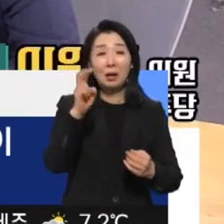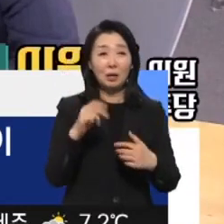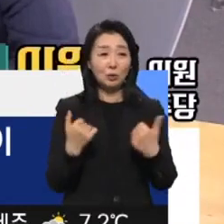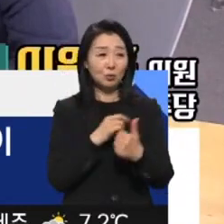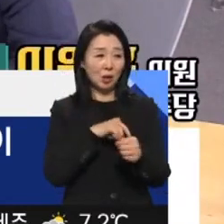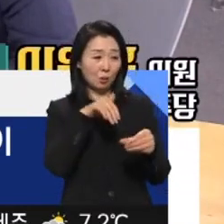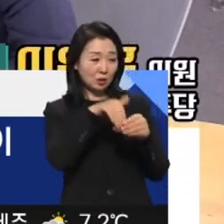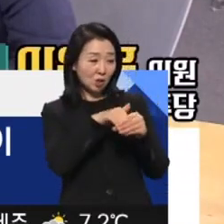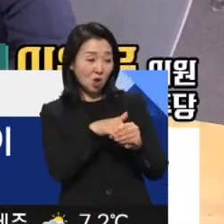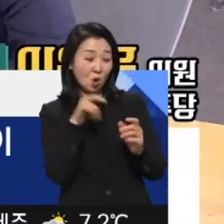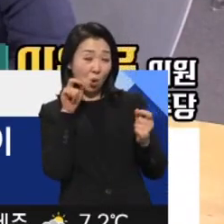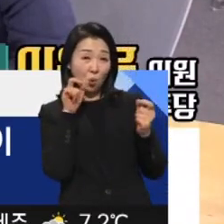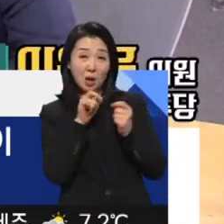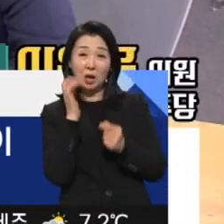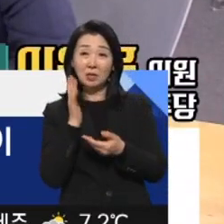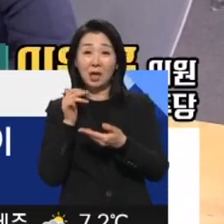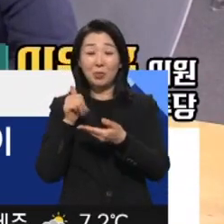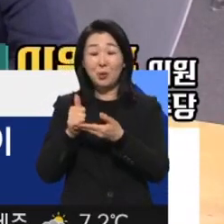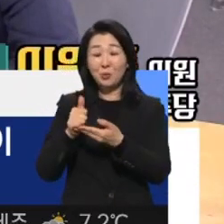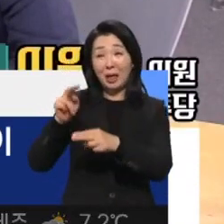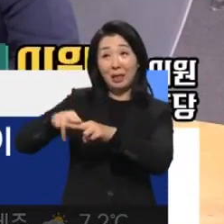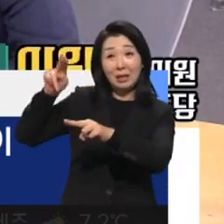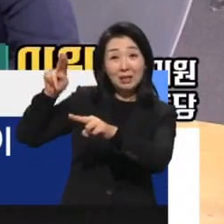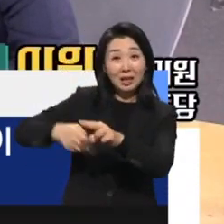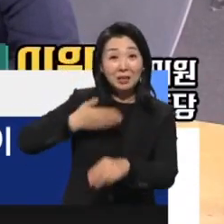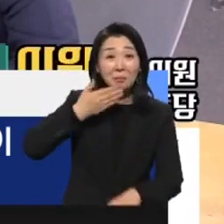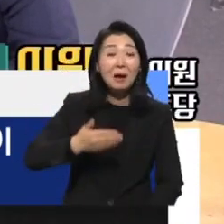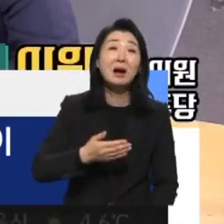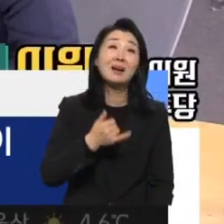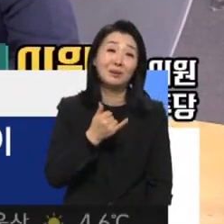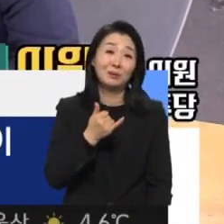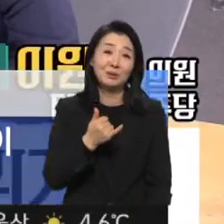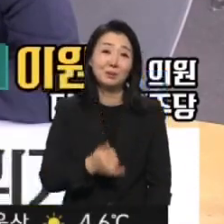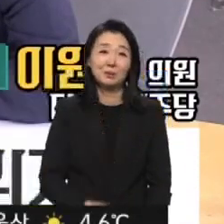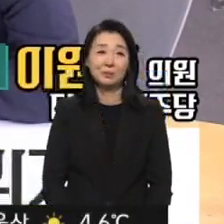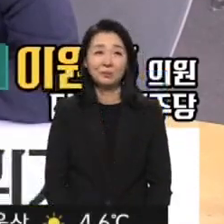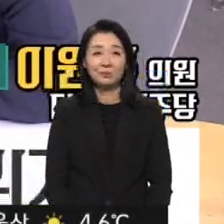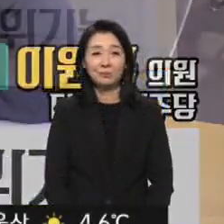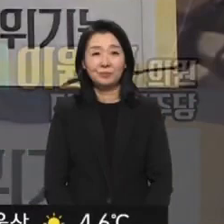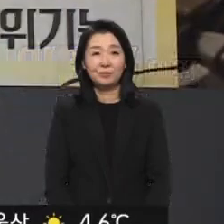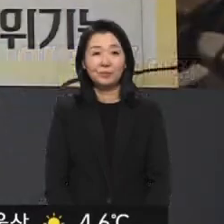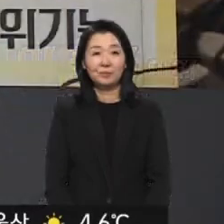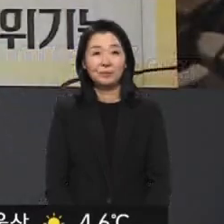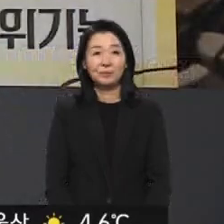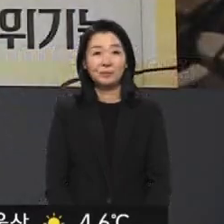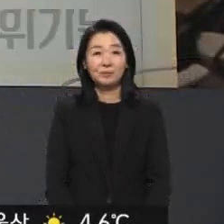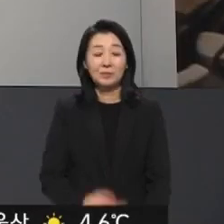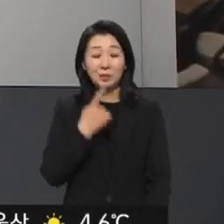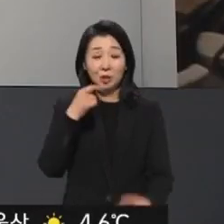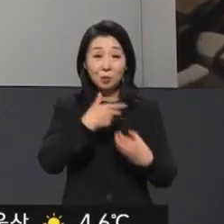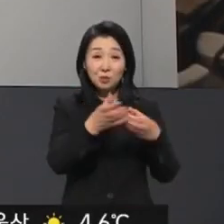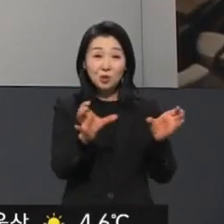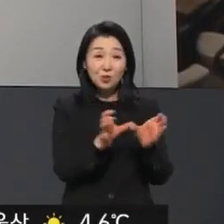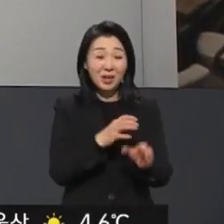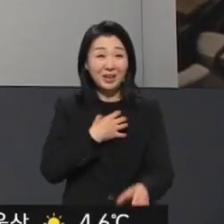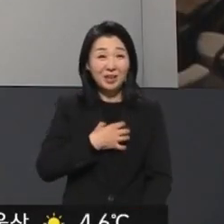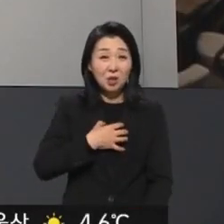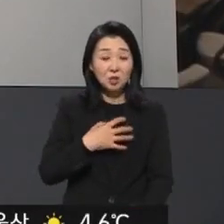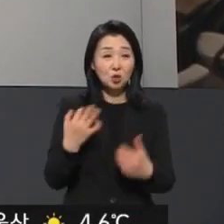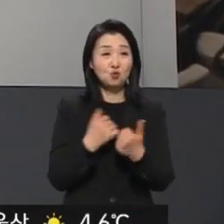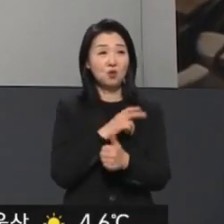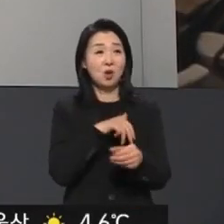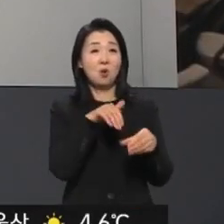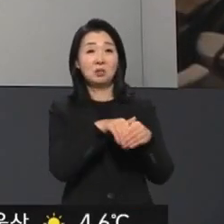앞두고 대통령마저도 탈당 요구가 있었었다. 있었잖아요. 네, 민주당이 우려하는 총선에서의